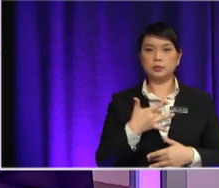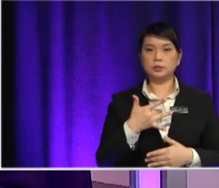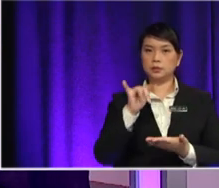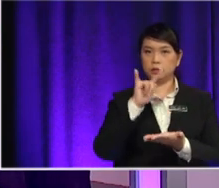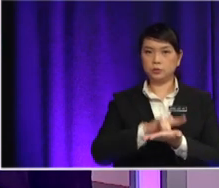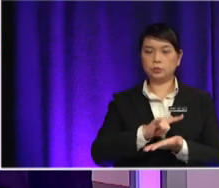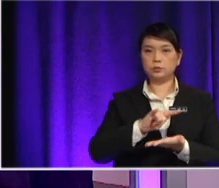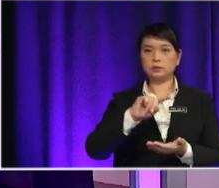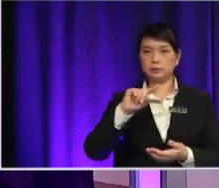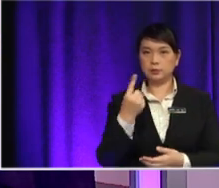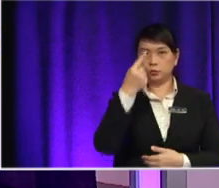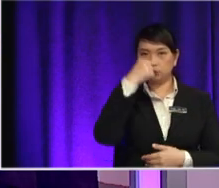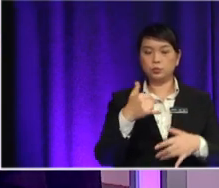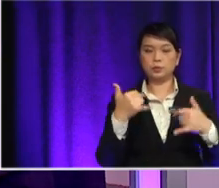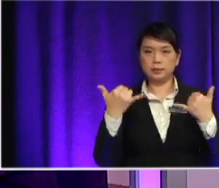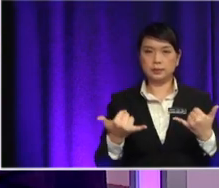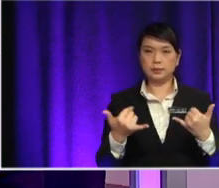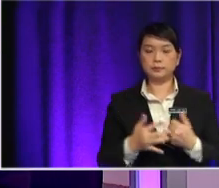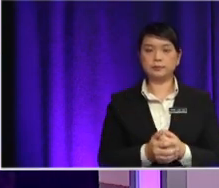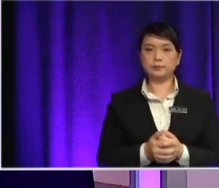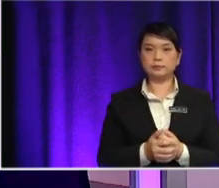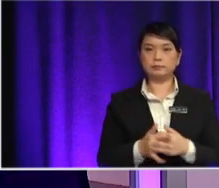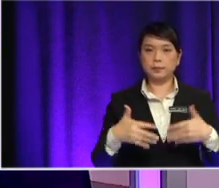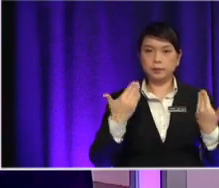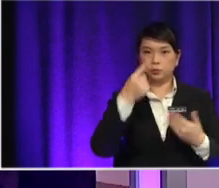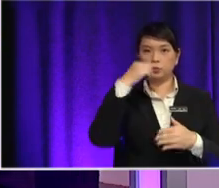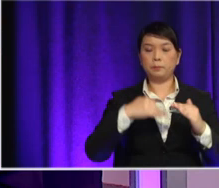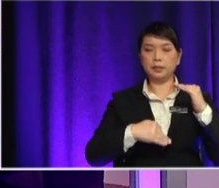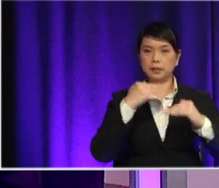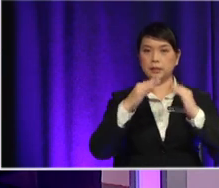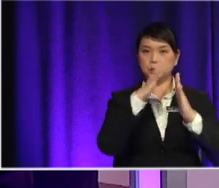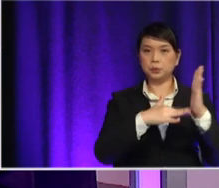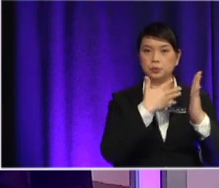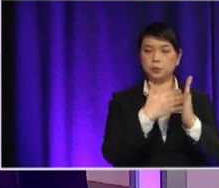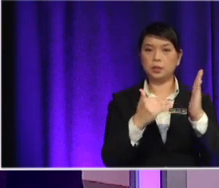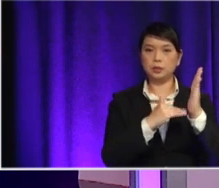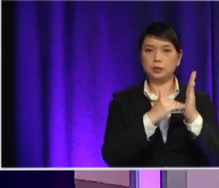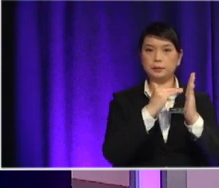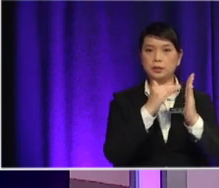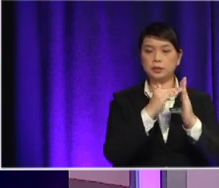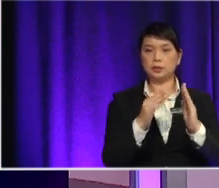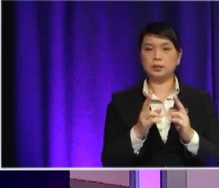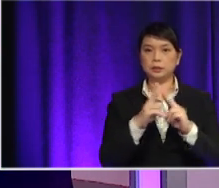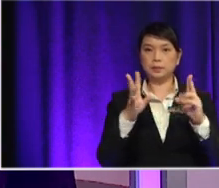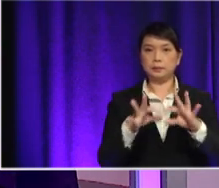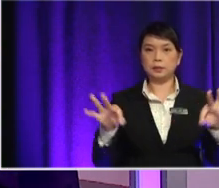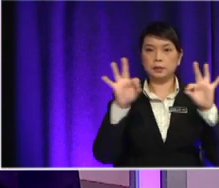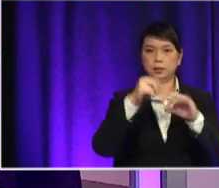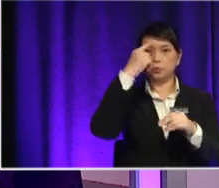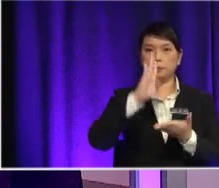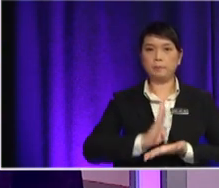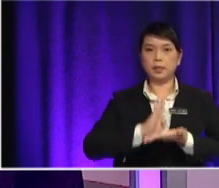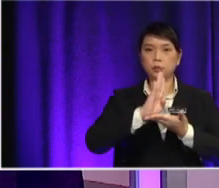segmen ini berdasarkan bagaimana membina jadual kekerapan. Sebab ini adalah sangat penting, Nisa, untuk membantu